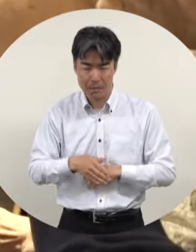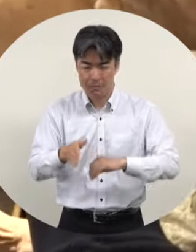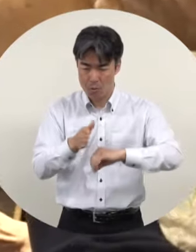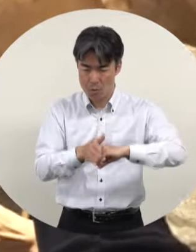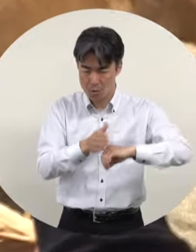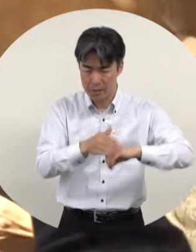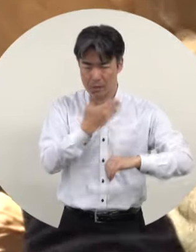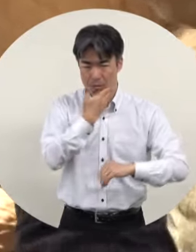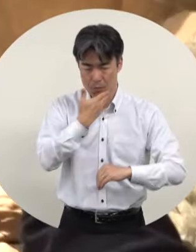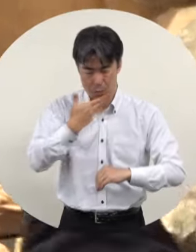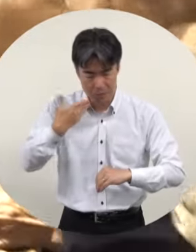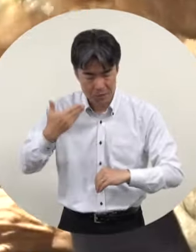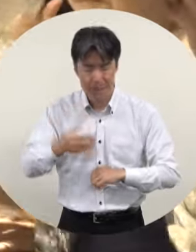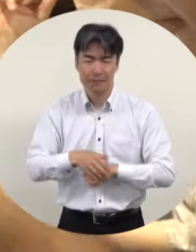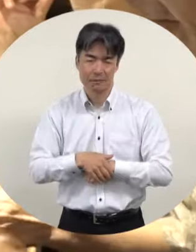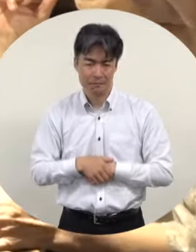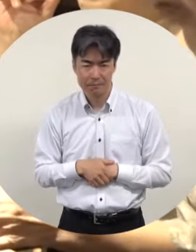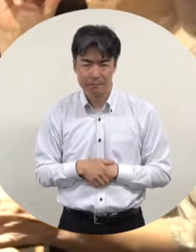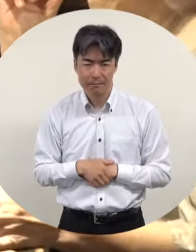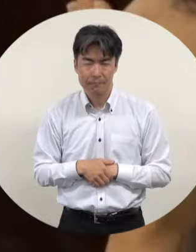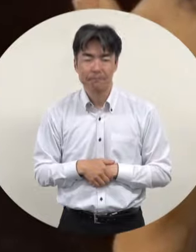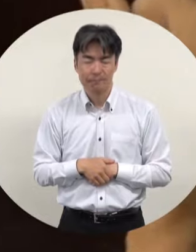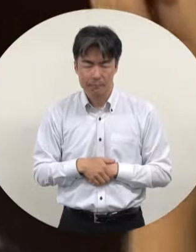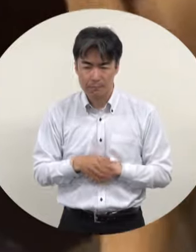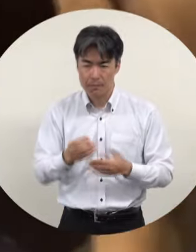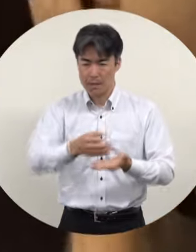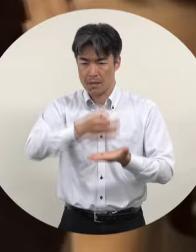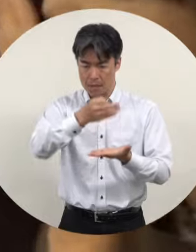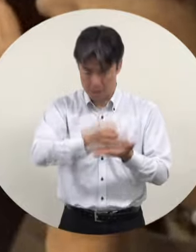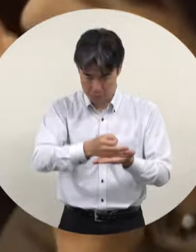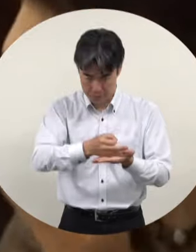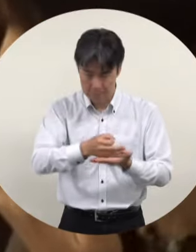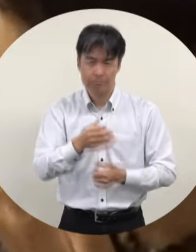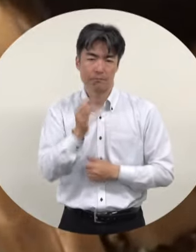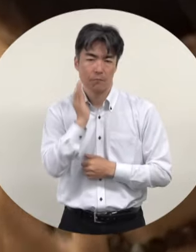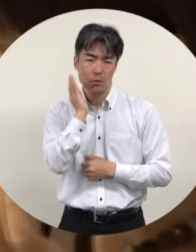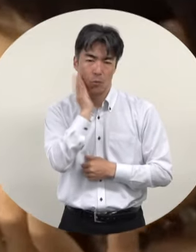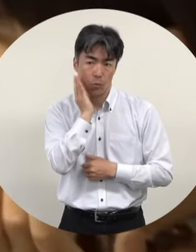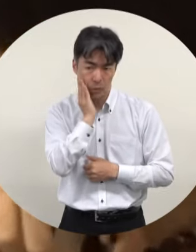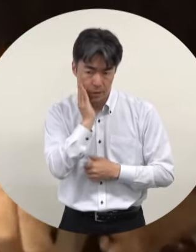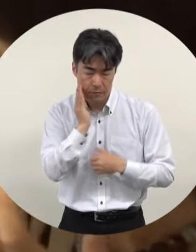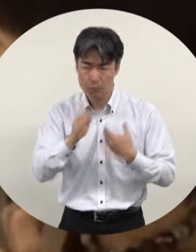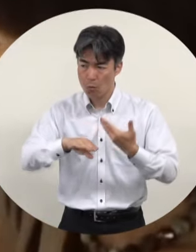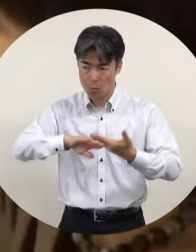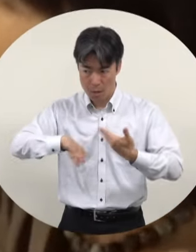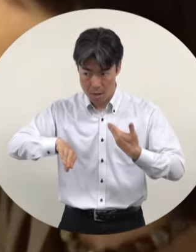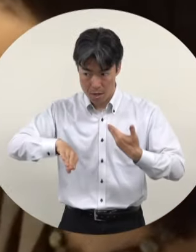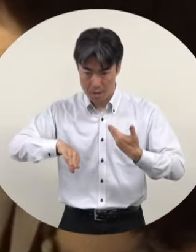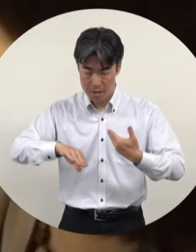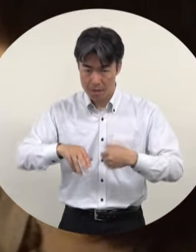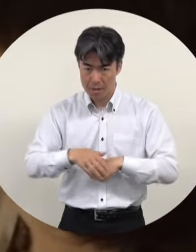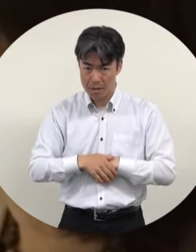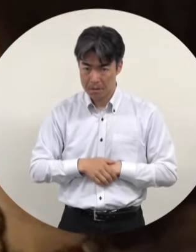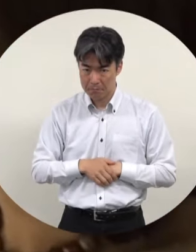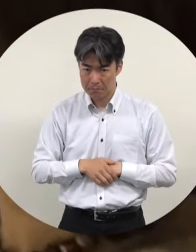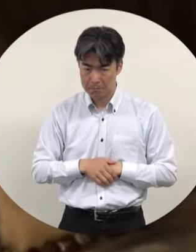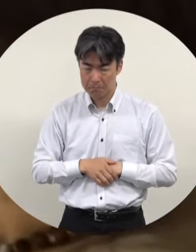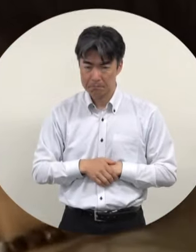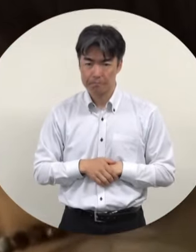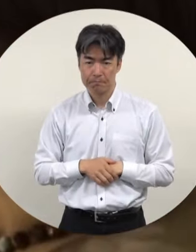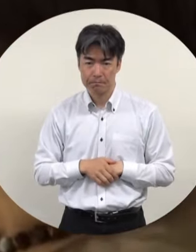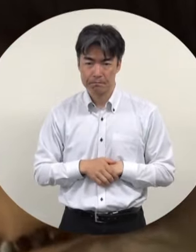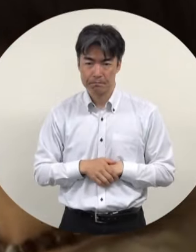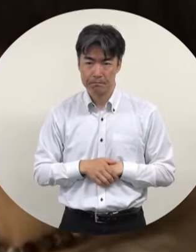理うまい、 うん、本当に うまい、 安い、美味しい、あとあんこ、う